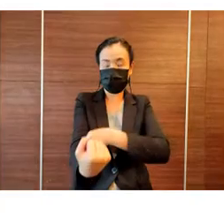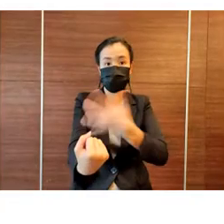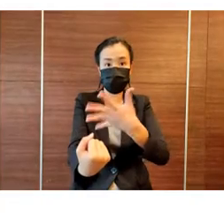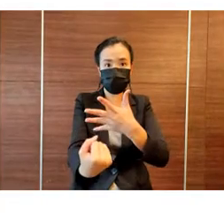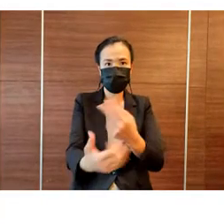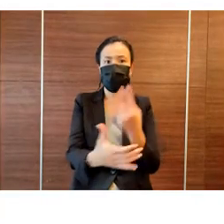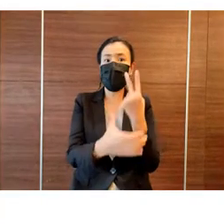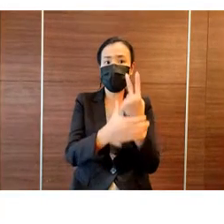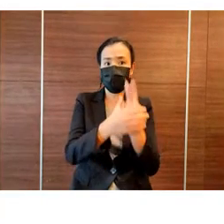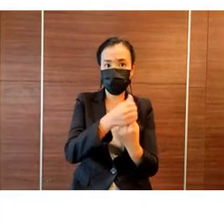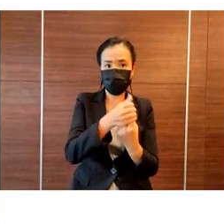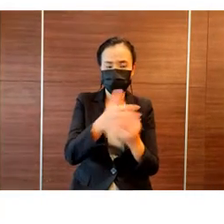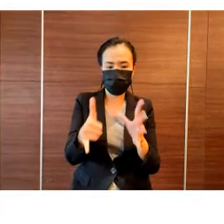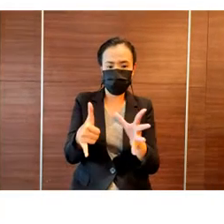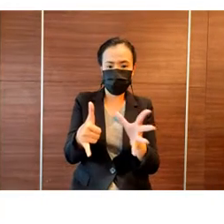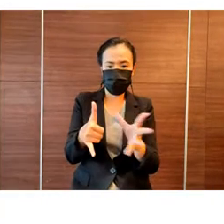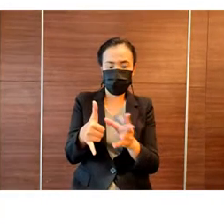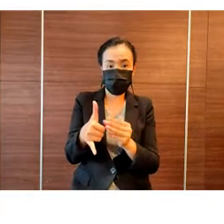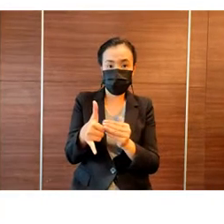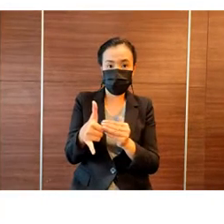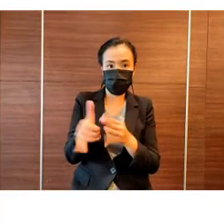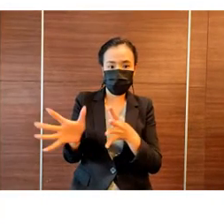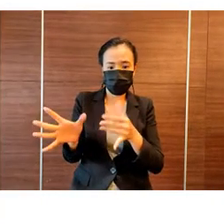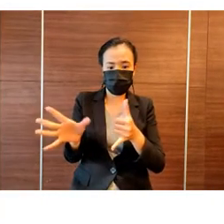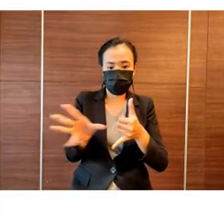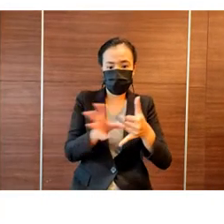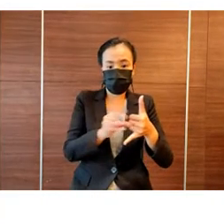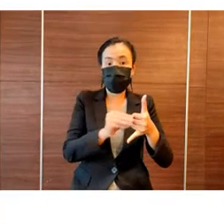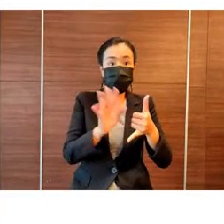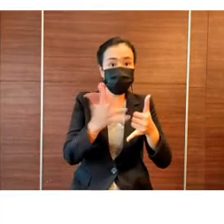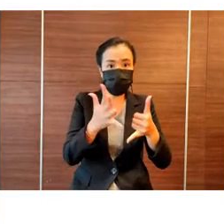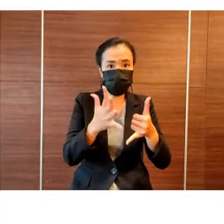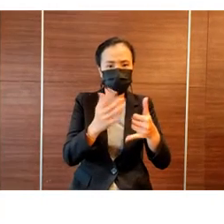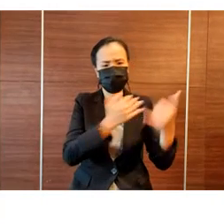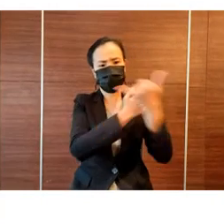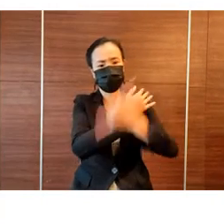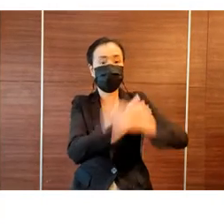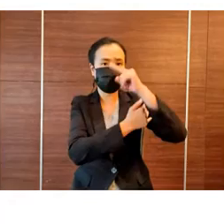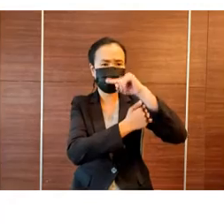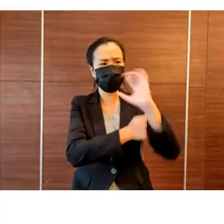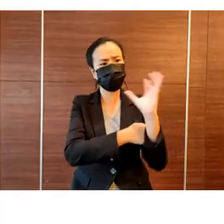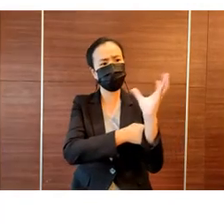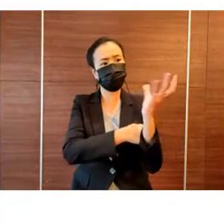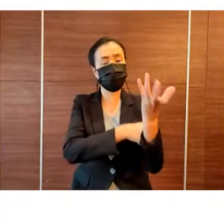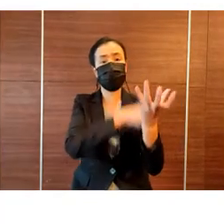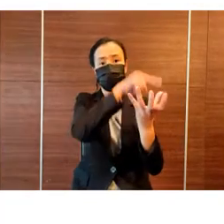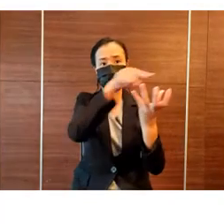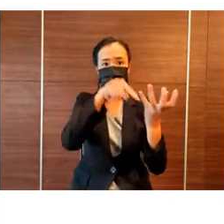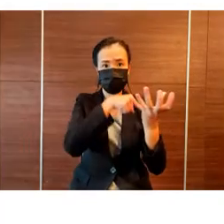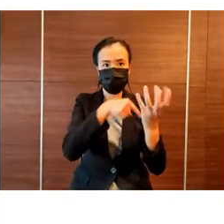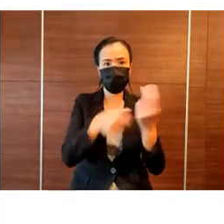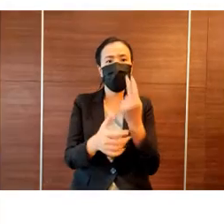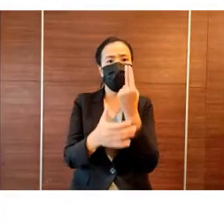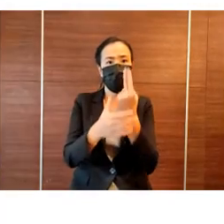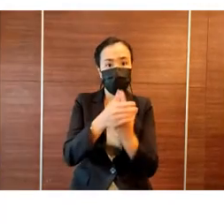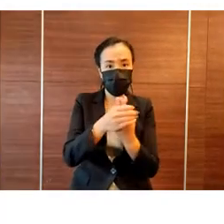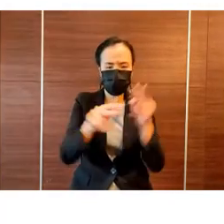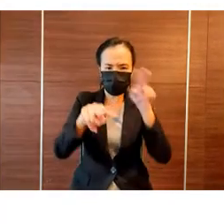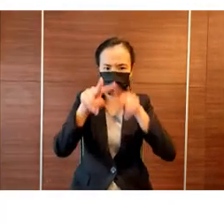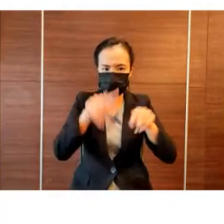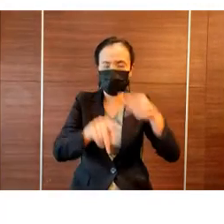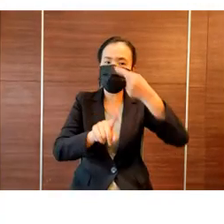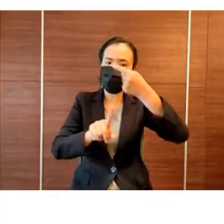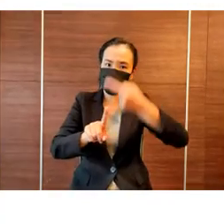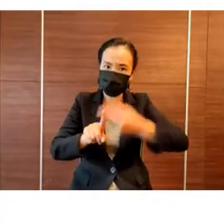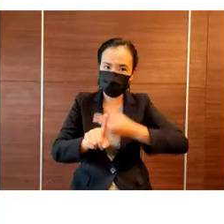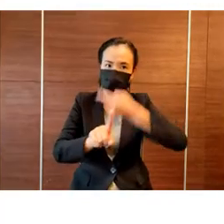ติดเชื้อนะครับนะ 2,000 กว่าคู่นะทั้งเมืองไทยทั้งอีกประเทศอีกเยอะแยะเลยครับทั่วโลกนะครับติดตามคู่เหล่านี้ไปทุกเดือนนะ